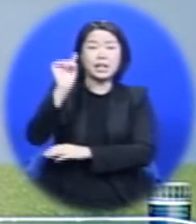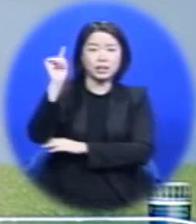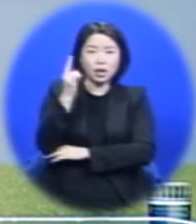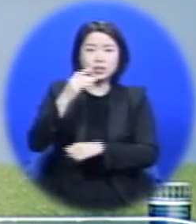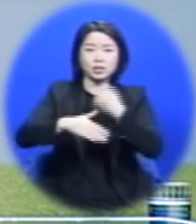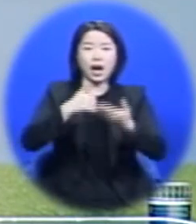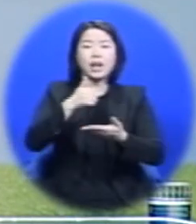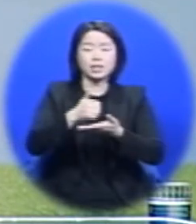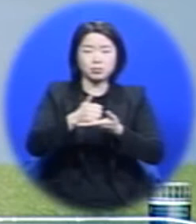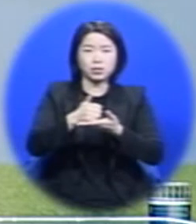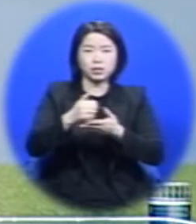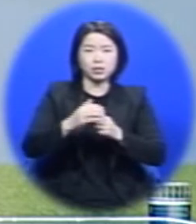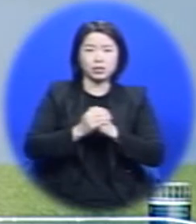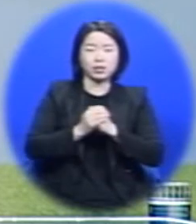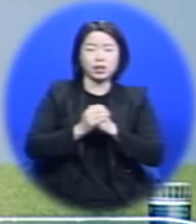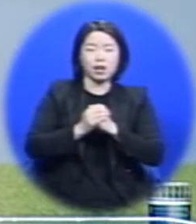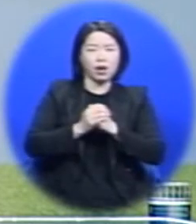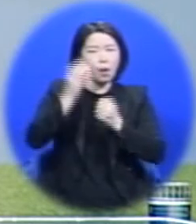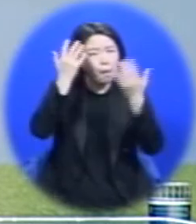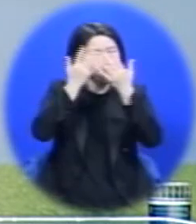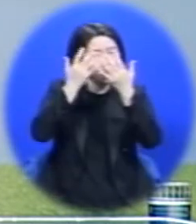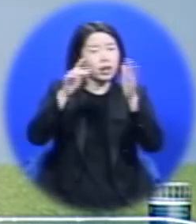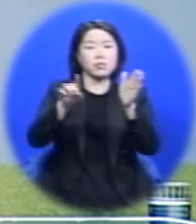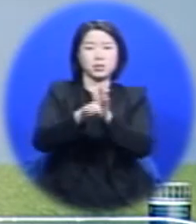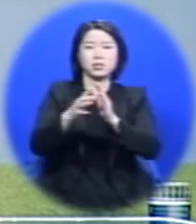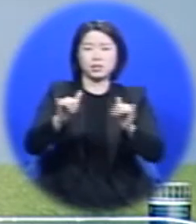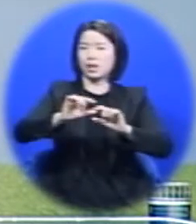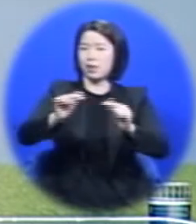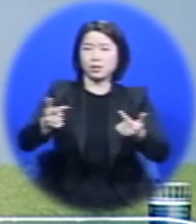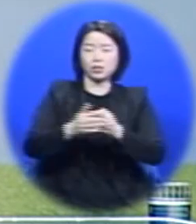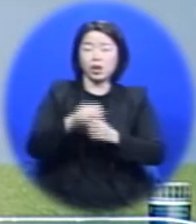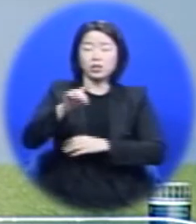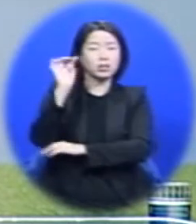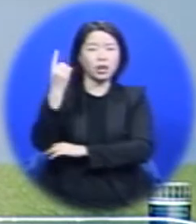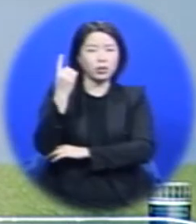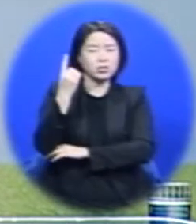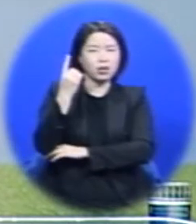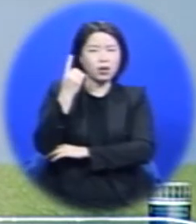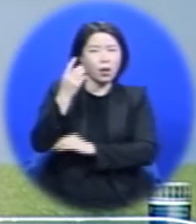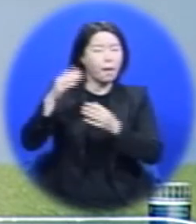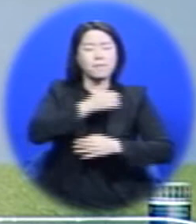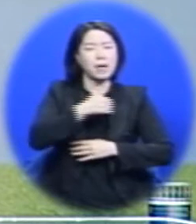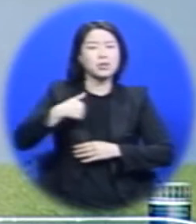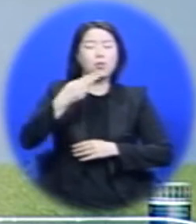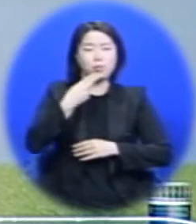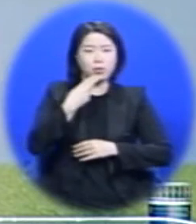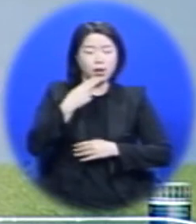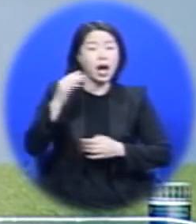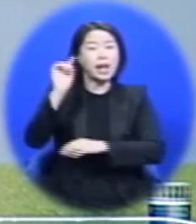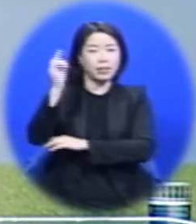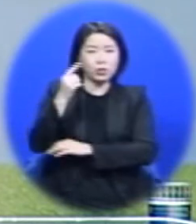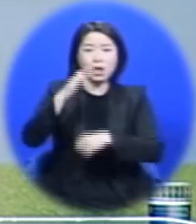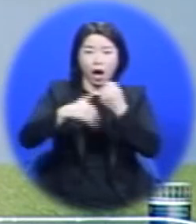다윗은 하나님을 막연하게 믿은 사람이 아닙니다. 그건 다윗에게는 성이 안 차요. 다윗은